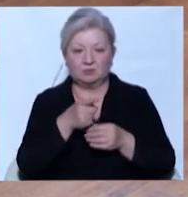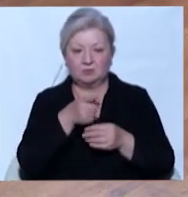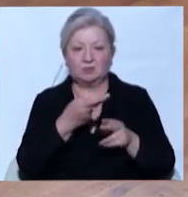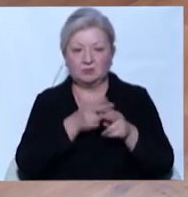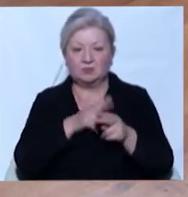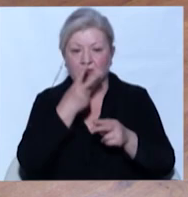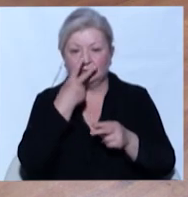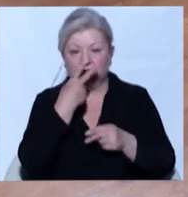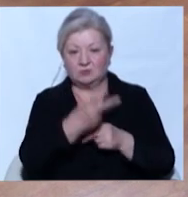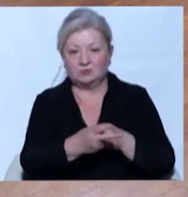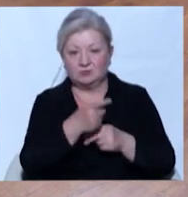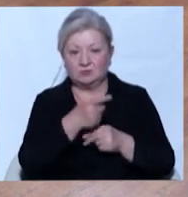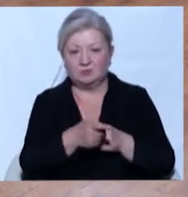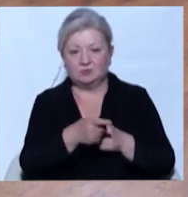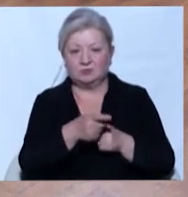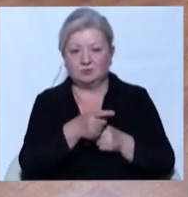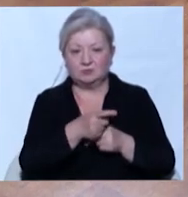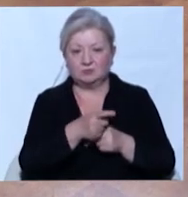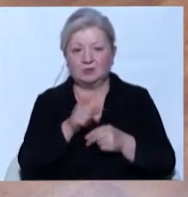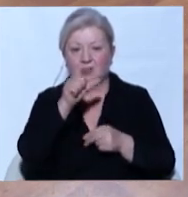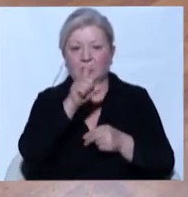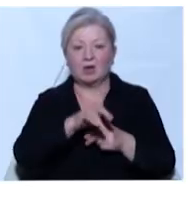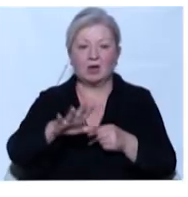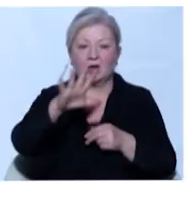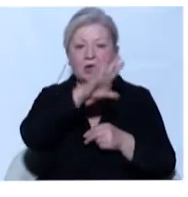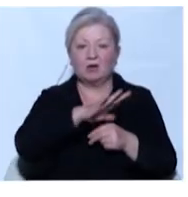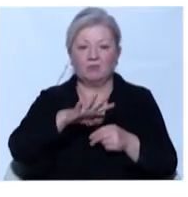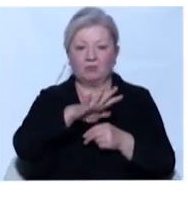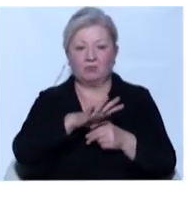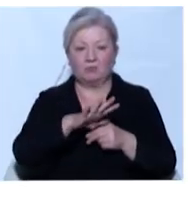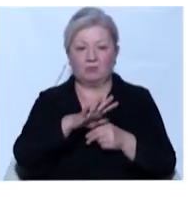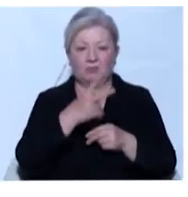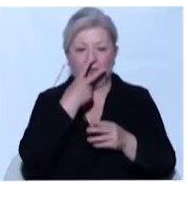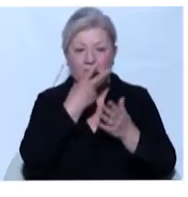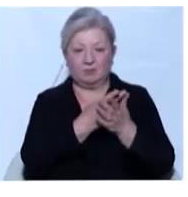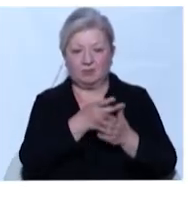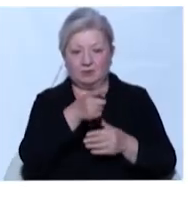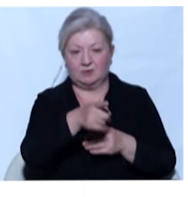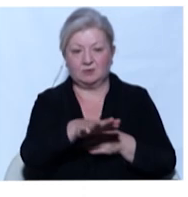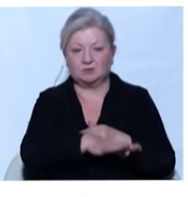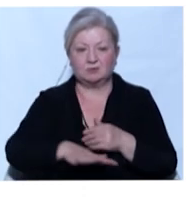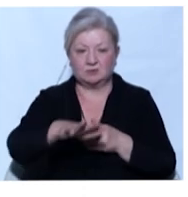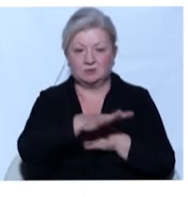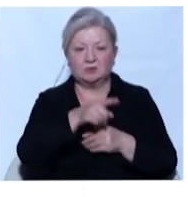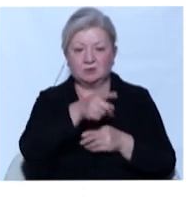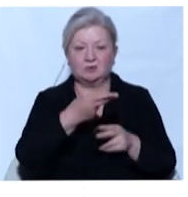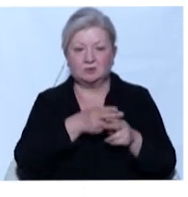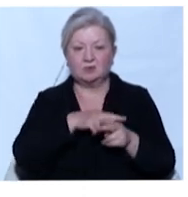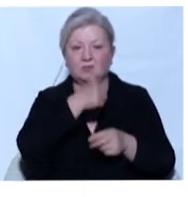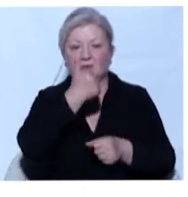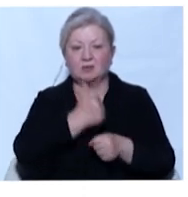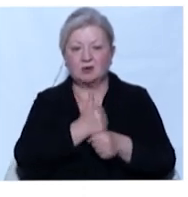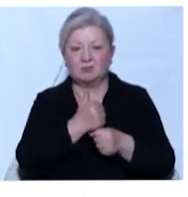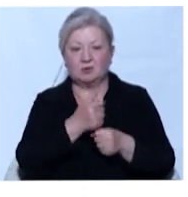თქვენ დაინახავთ ევროპას, ევროპის ტერიტორიას თავისთავად და აი აქ უკვე თავარი